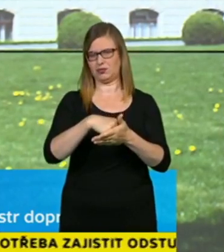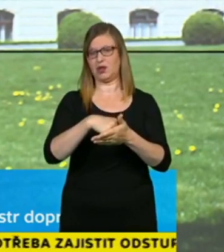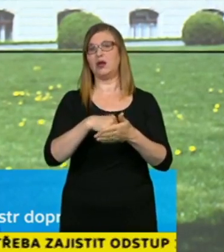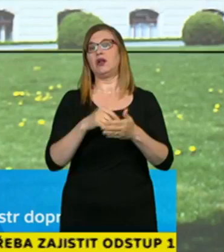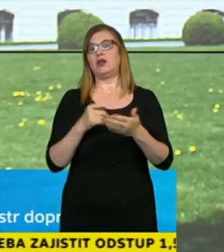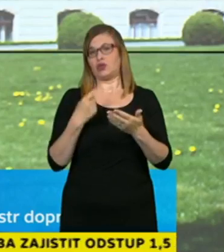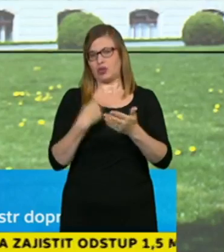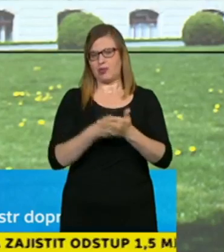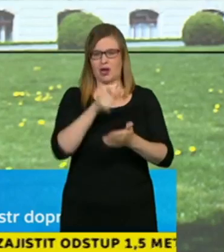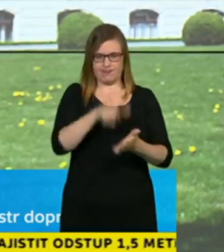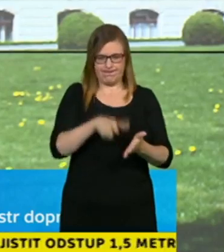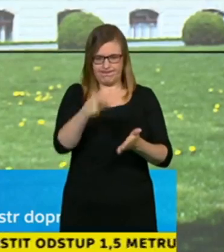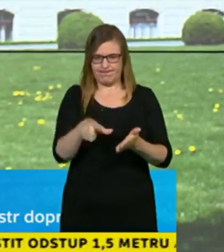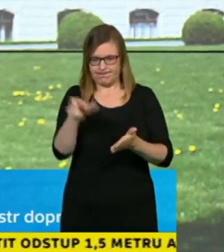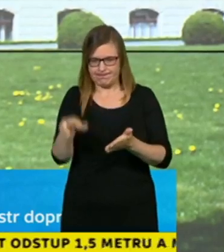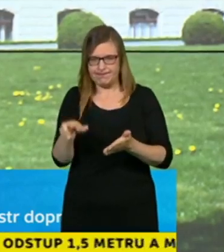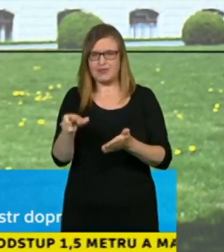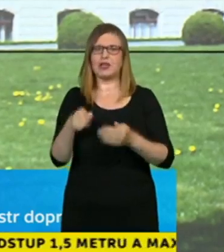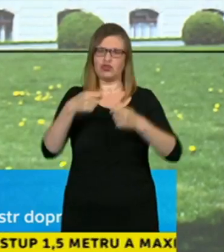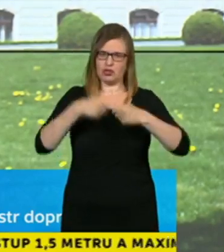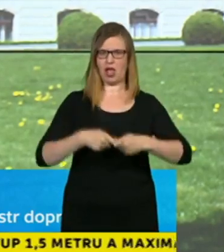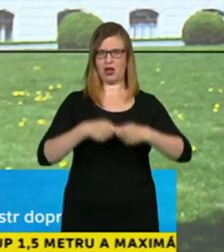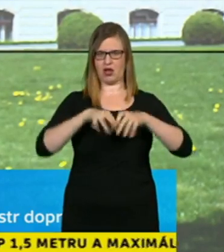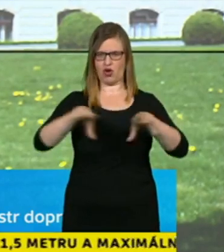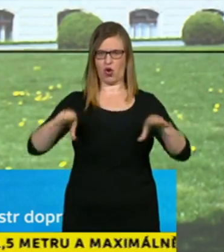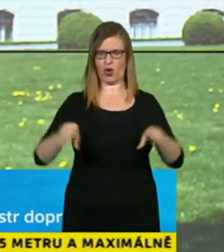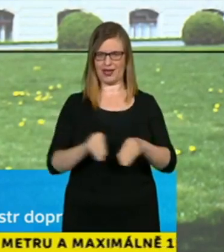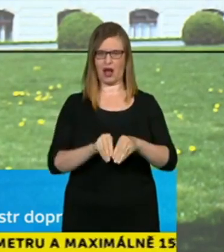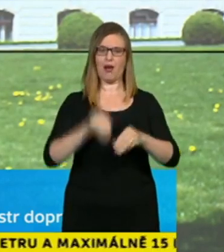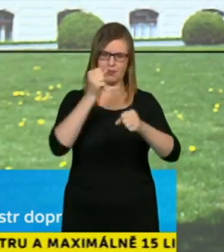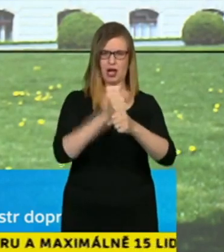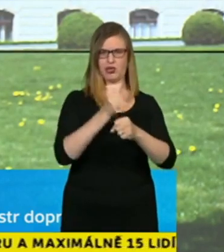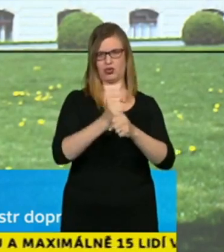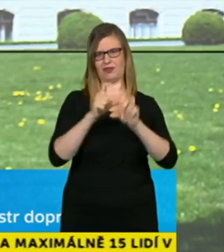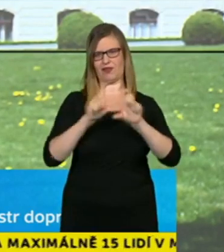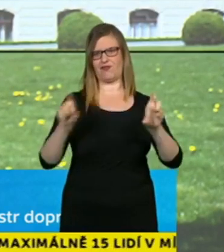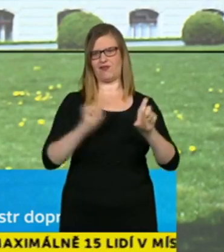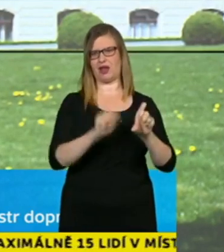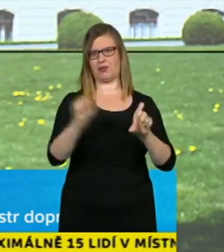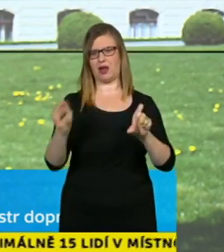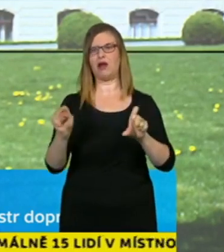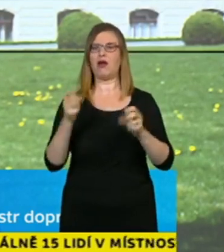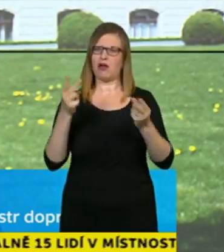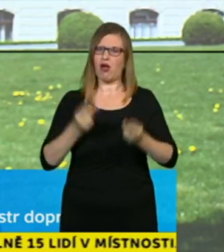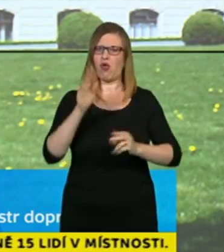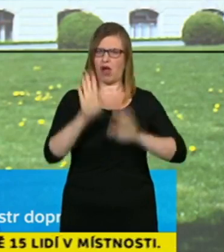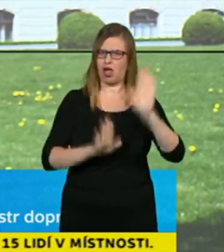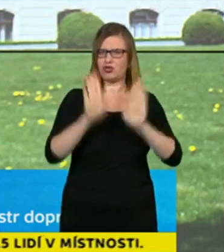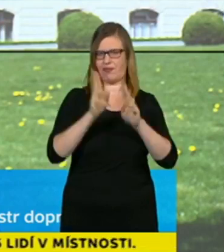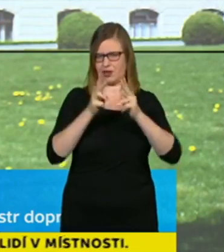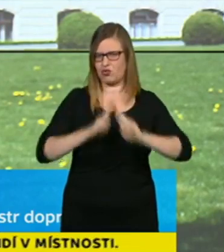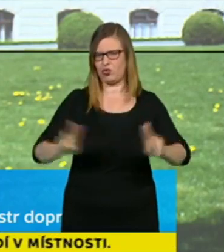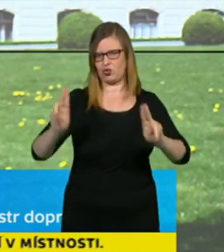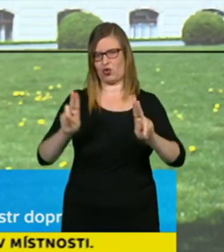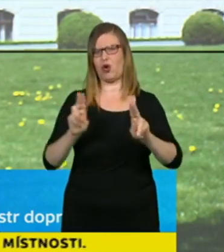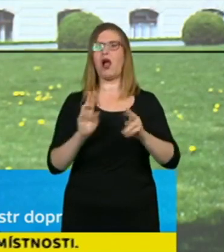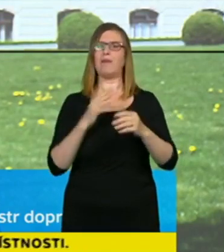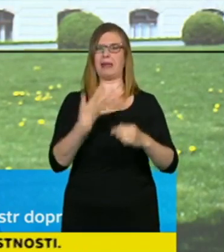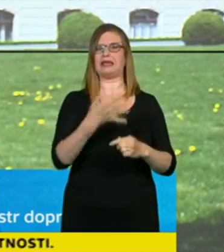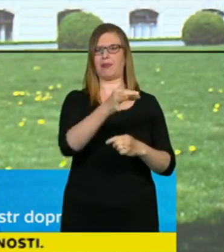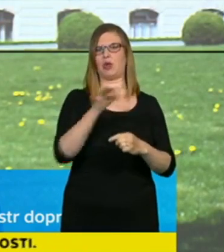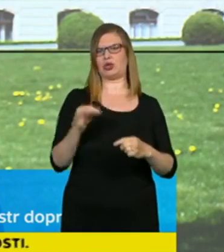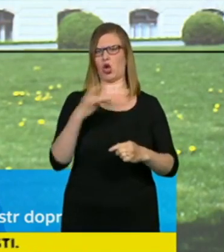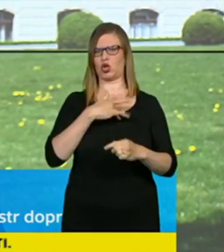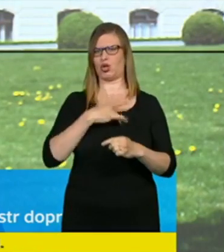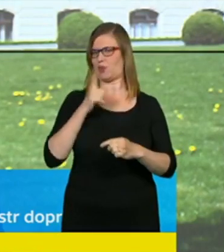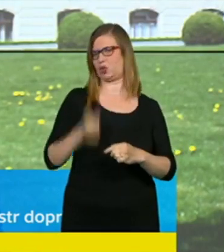orgánu, případně ve které členové jedné rodiny přímo nebo nepřímo vykonávají většinu hlasovacích práv. Nyní to rozšiřujeme i o